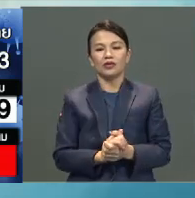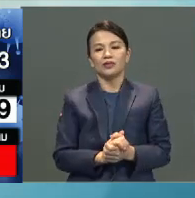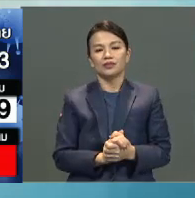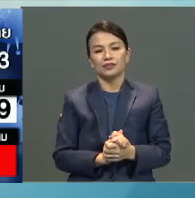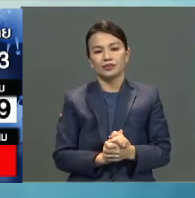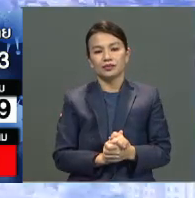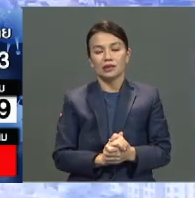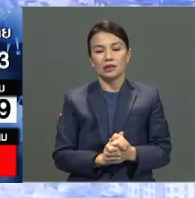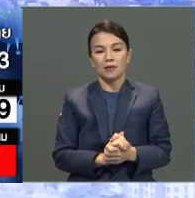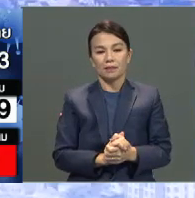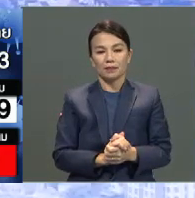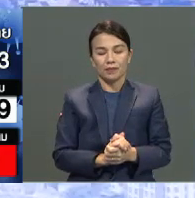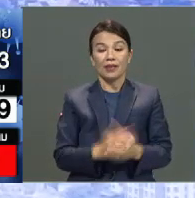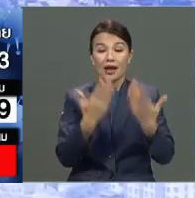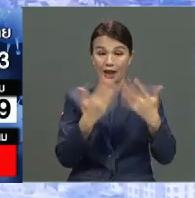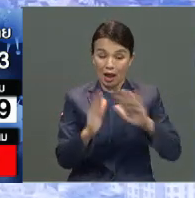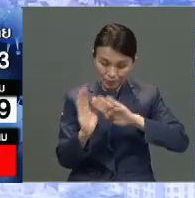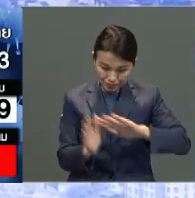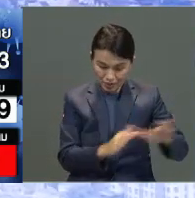จะเป็นตชดนะครับก็คือโรงเรียนที่ต่างตำรวจตระเวนชายแดนจัดการเรียนการศึกษาซึ่งก็เป็นโรงเรียนขนาดเล็กเนี่ยสามารถกับที่จะได้จัดการศึกษาให้เกิดขึ้นได้นะครับแล้วก็การใช้อาคารสถานที่ของหน่วยงานราชการของหน่วยงานในกำกับของรัฐเพื่ออบรมสัมมนาหลักสูตรฝึกอบรมที่หน่วยงานต่างๆจัดขึ้นจะมีนะครับอบรมจะระยะสั้นระยะกลางระยะยาวทั้งหลายเนี่ยที่เกิดขึ้นในหน่วยงานทั้งหลายเยอะแยะเลยครับอันนี้เริ่มดำเนินการได้แล้วนะครับครับนี่คือเรื่องที่1